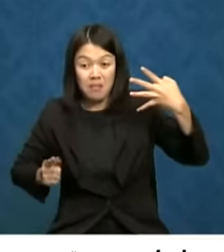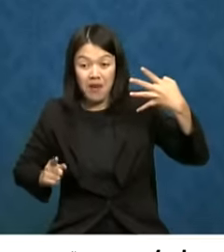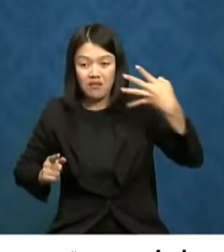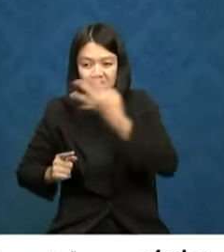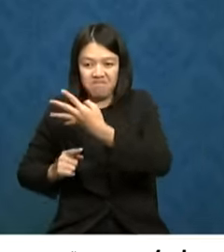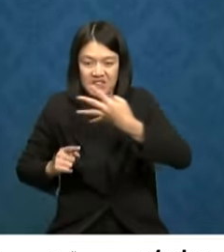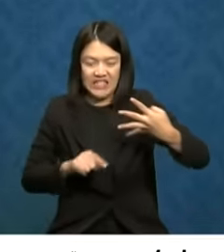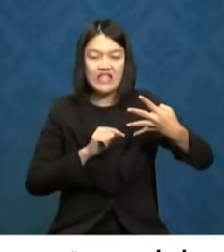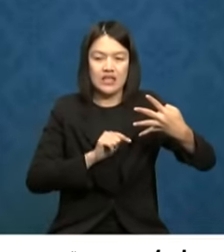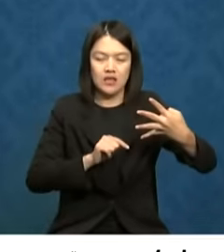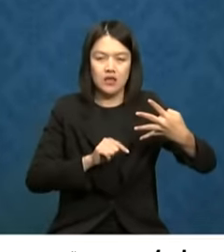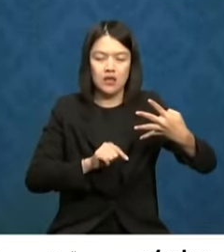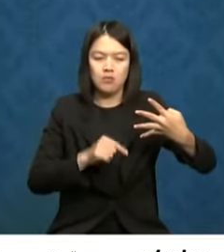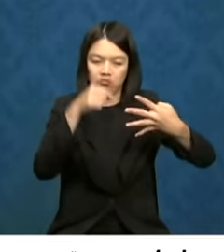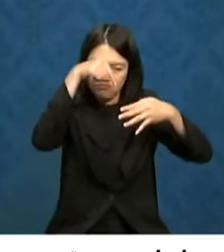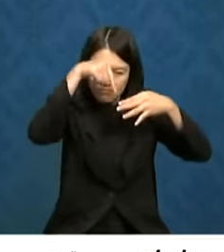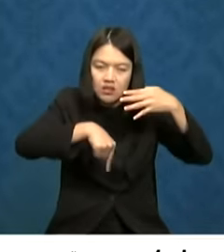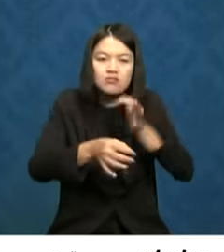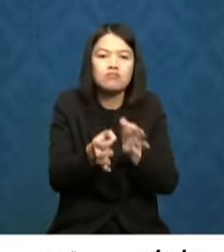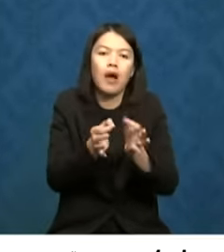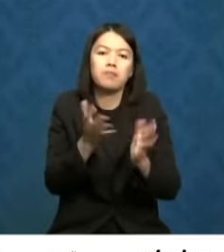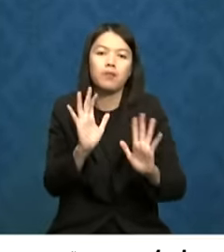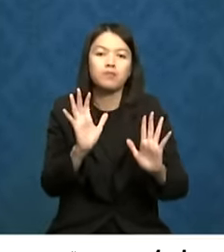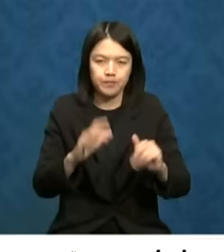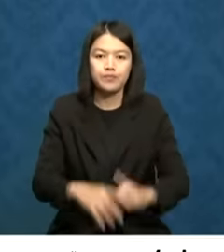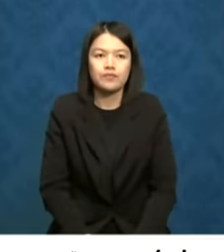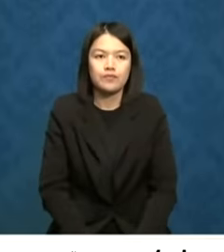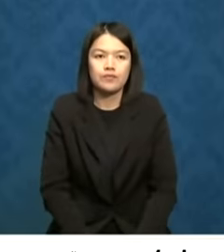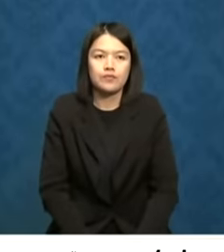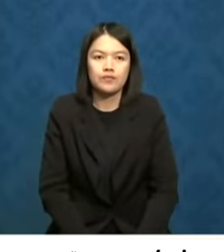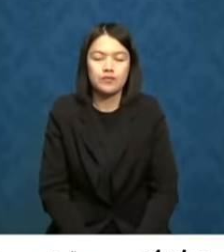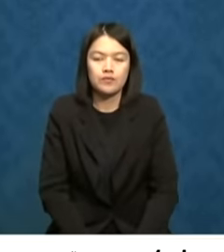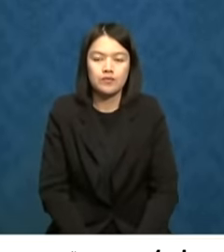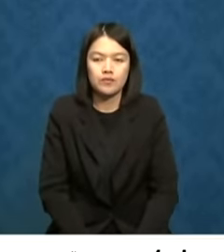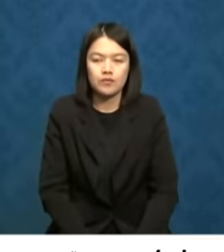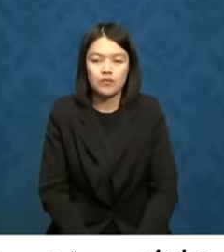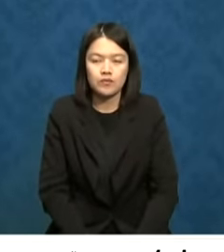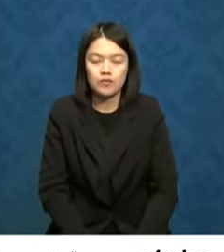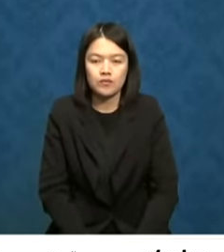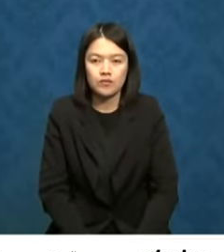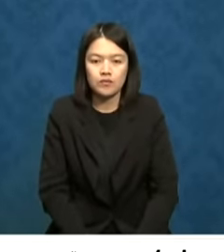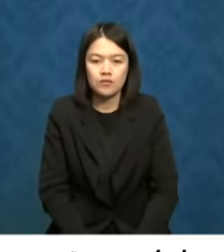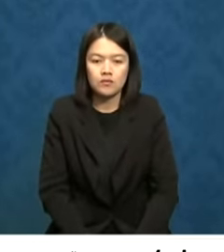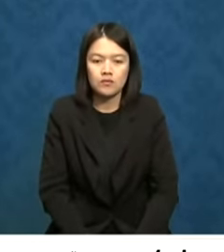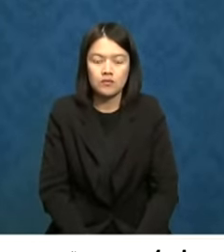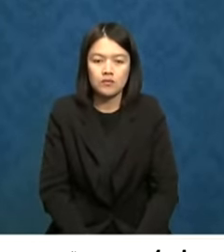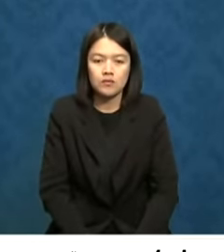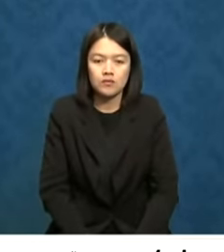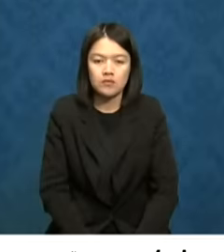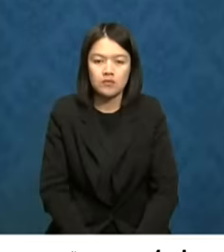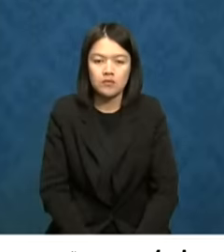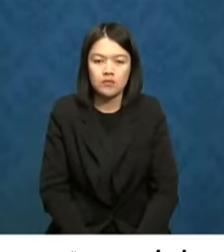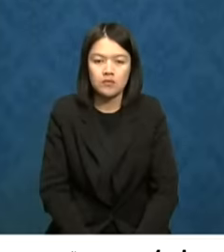จะไม่ลงรายละเอียดแต่เพื่อให้การตัดลบตัด